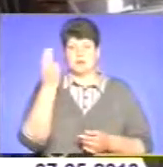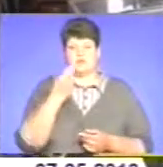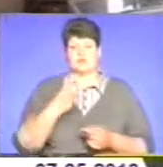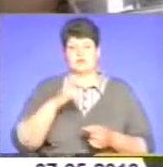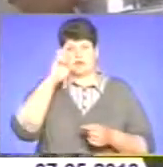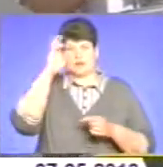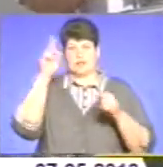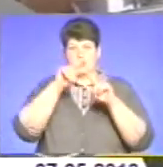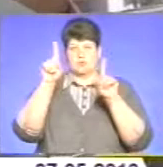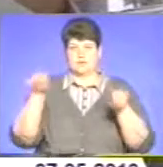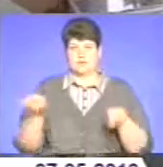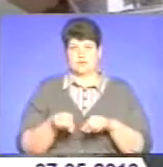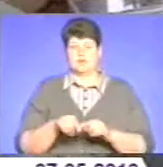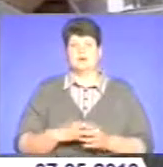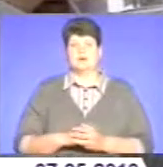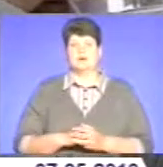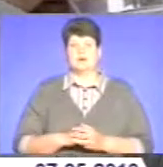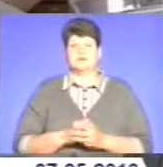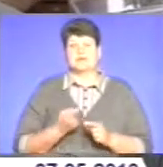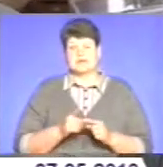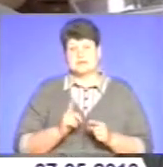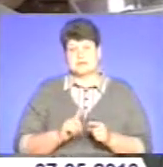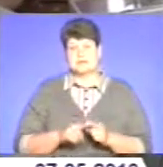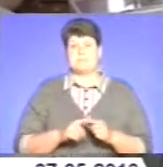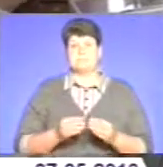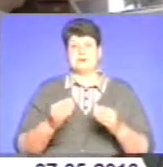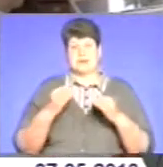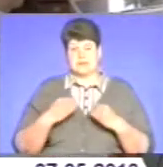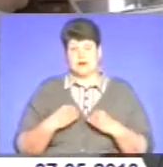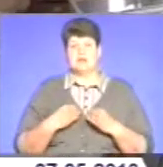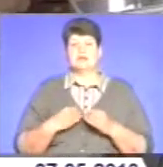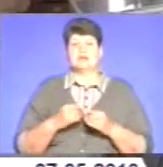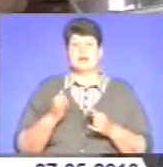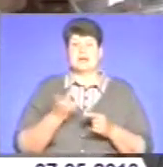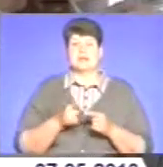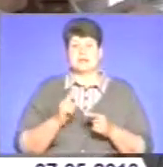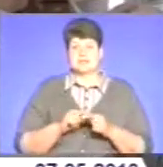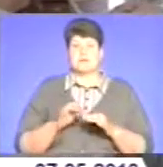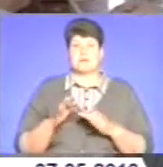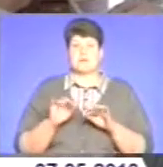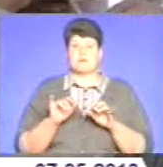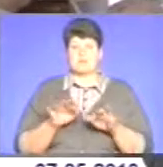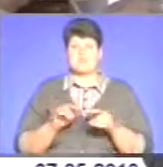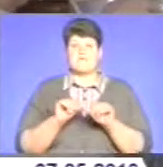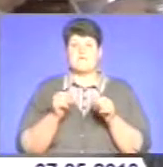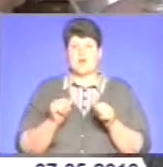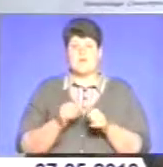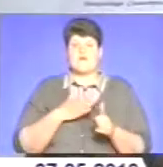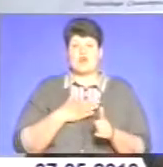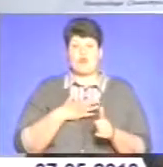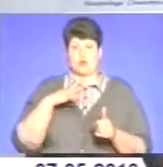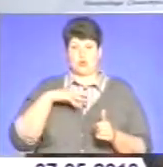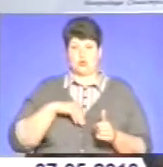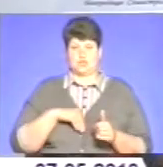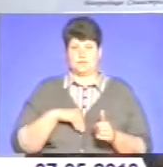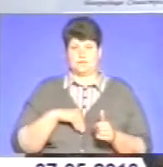Ну, він не ікону, він образи малював. Ну, це, звичайно, передалося. А потім ще весь цей процес формування моєї душі. У